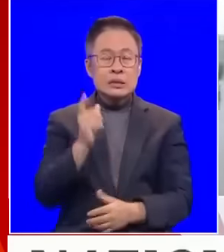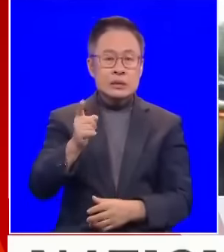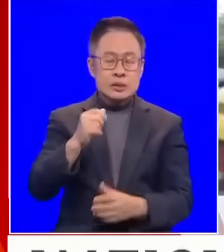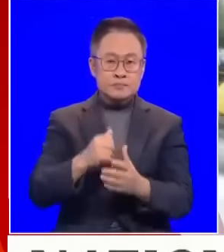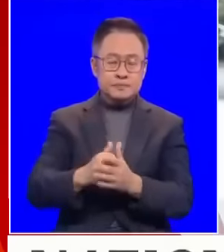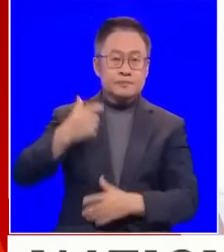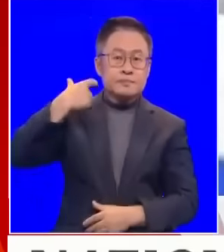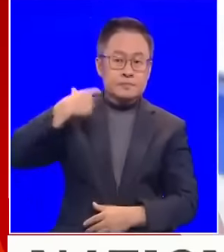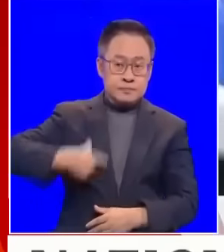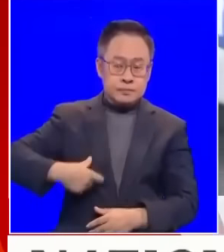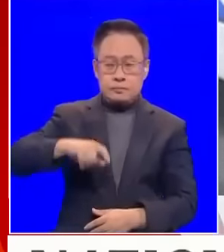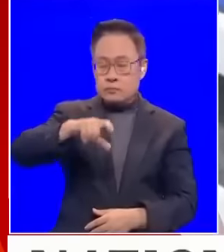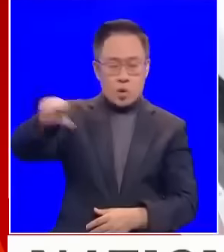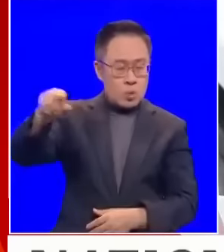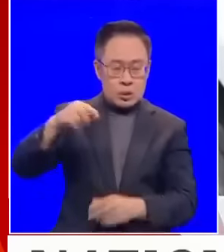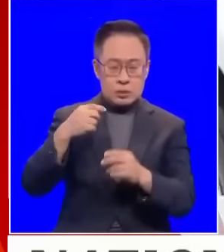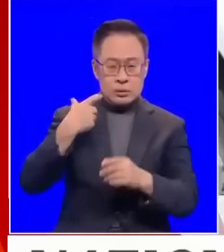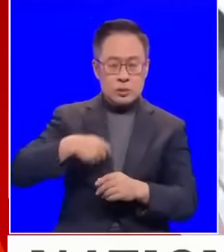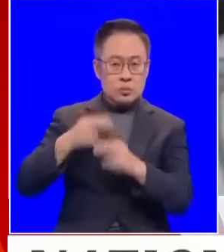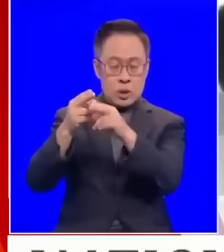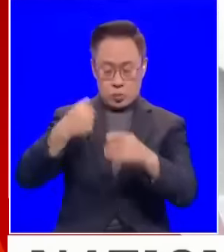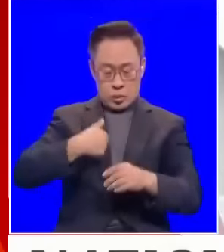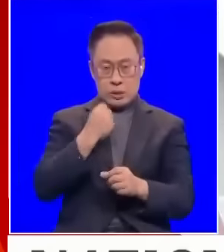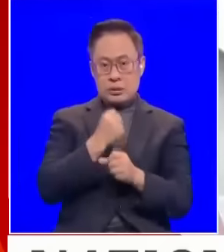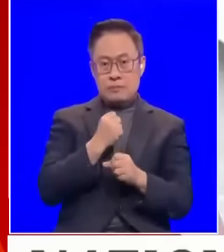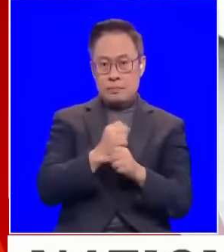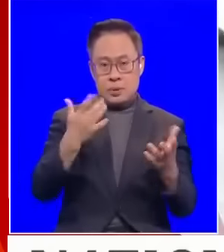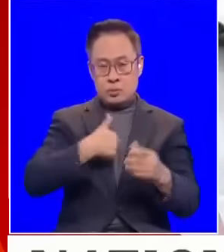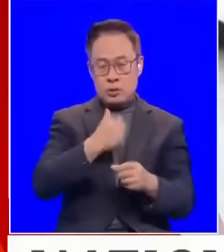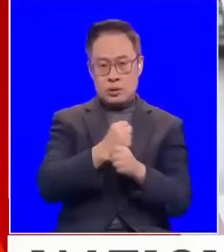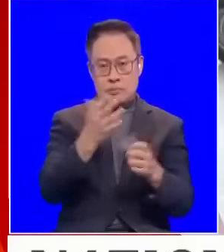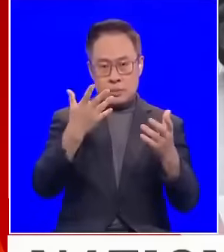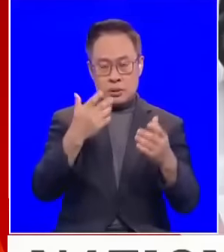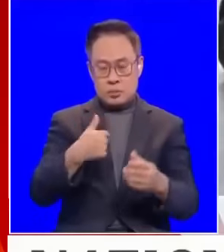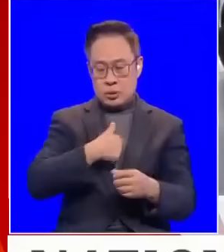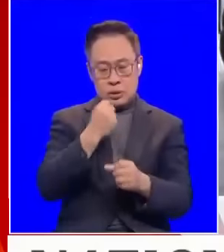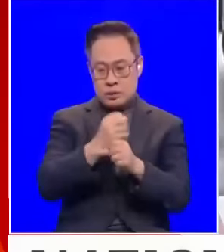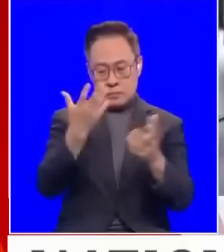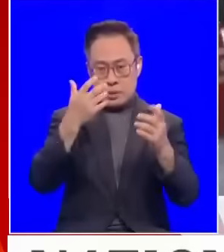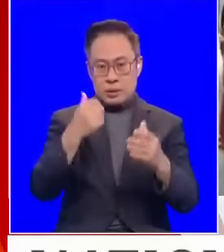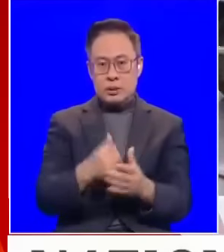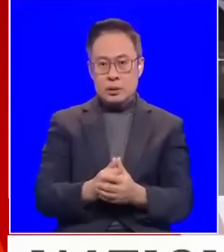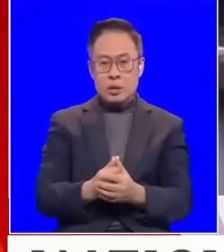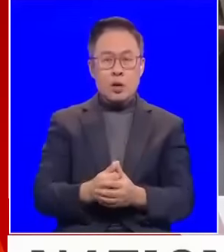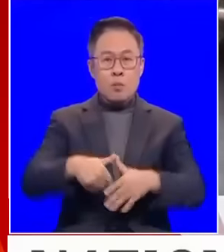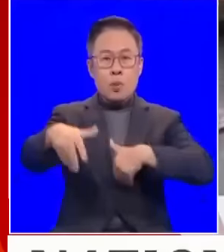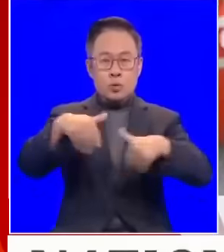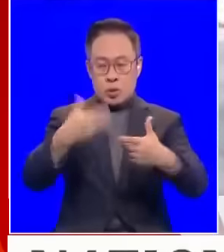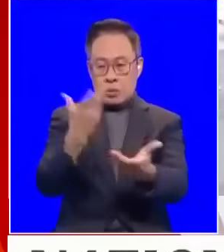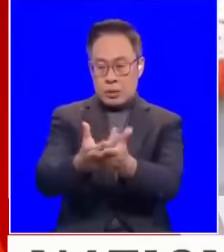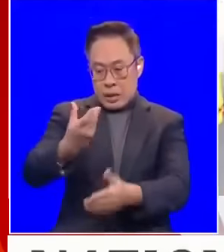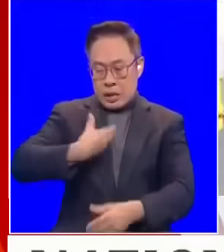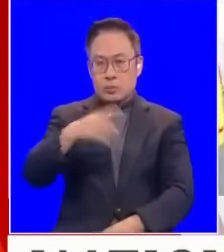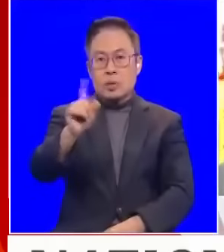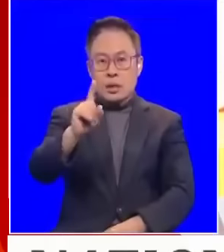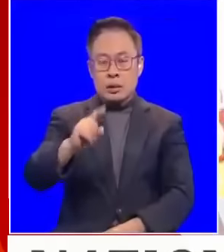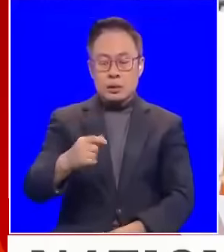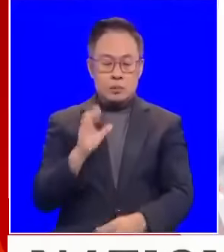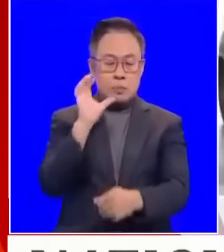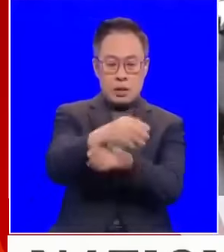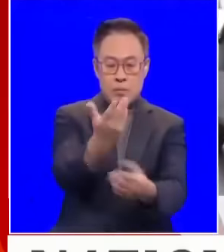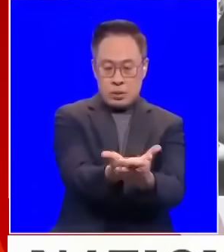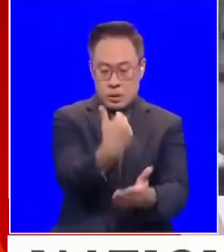ไปจ่ายแต่ในส่วนของตัวเองยืนยันว่าไม่มีไม่เคยได้รับเงินหรือว่าไปรีดเงินจากบอสพอลทีนี้